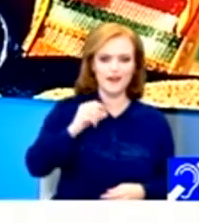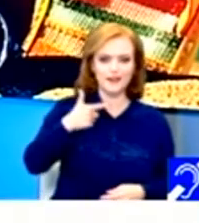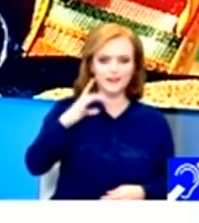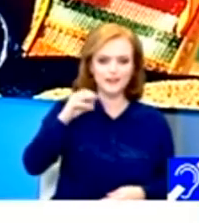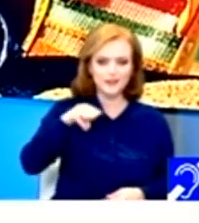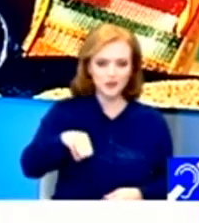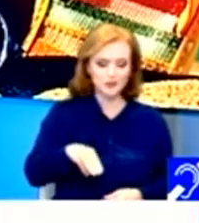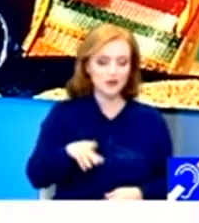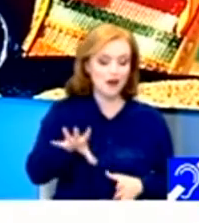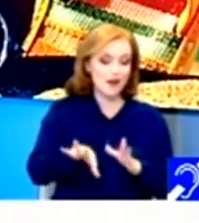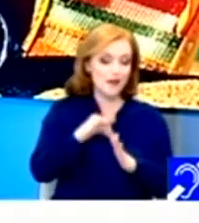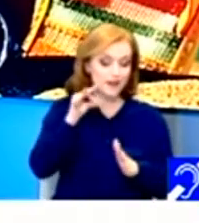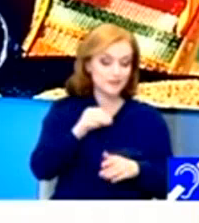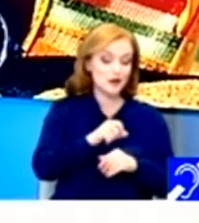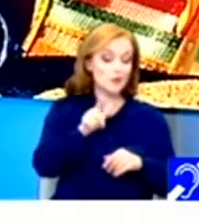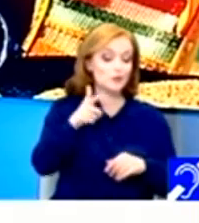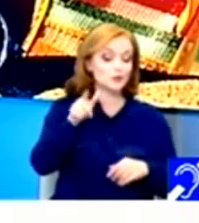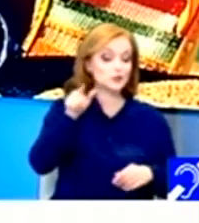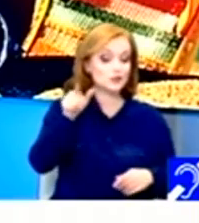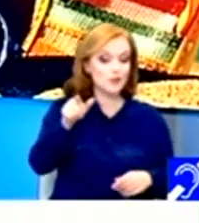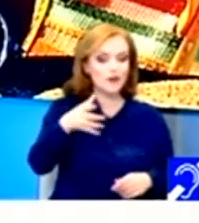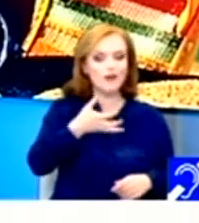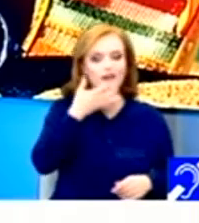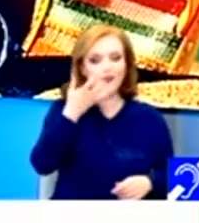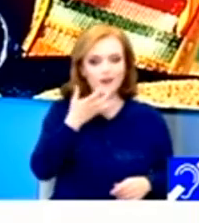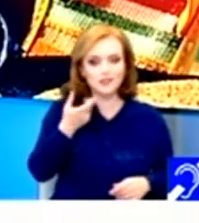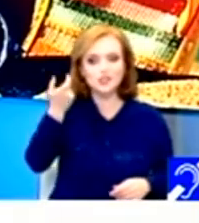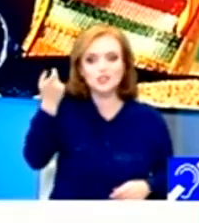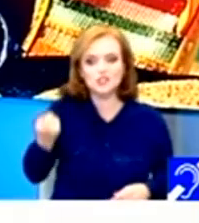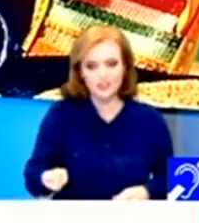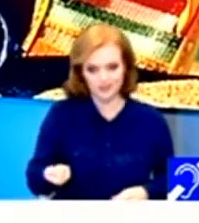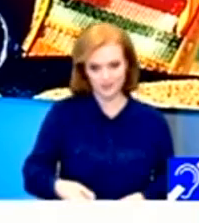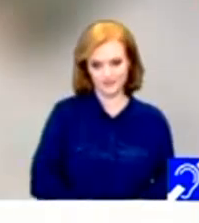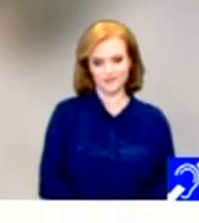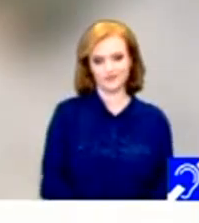din Caraibe. Și asta pentru că este mai frumos, mai cald și, culmea, mai ieftin.